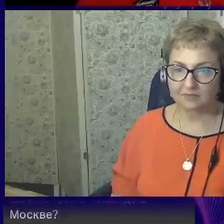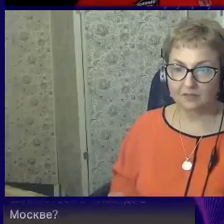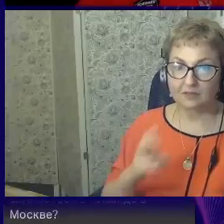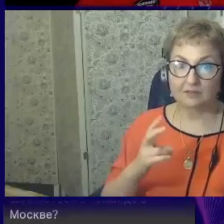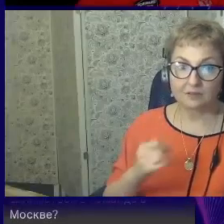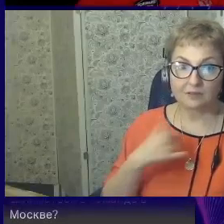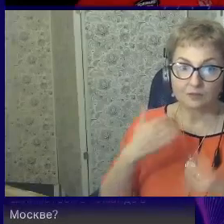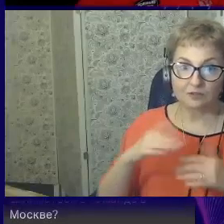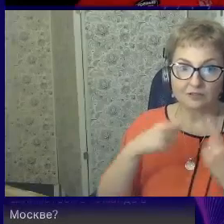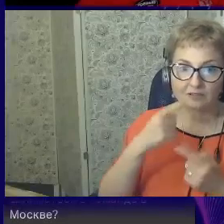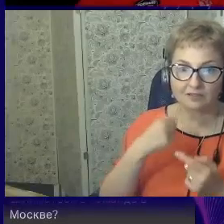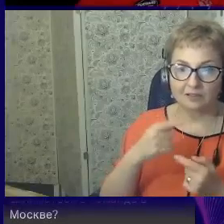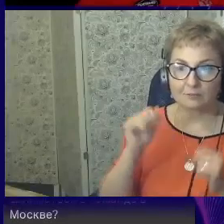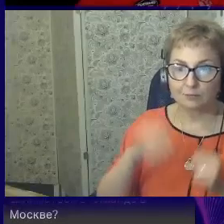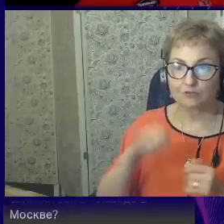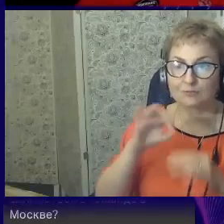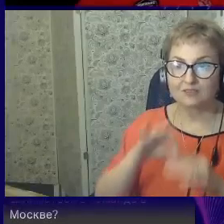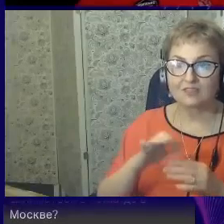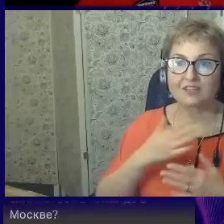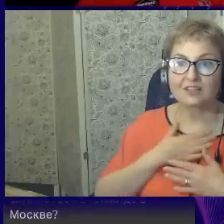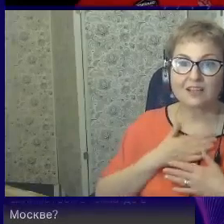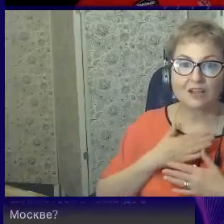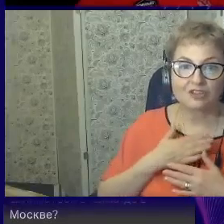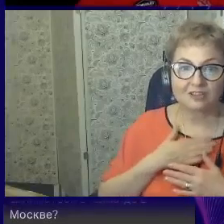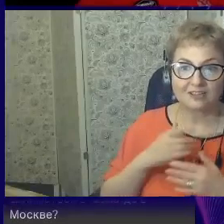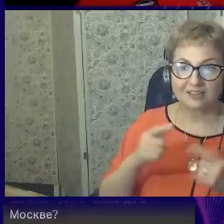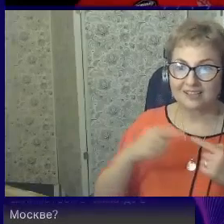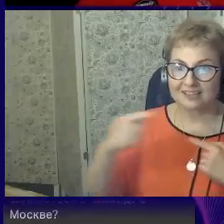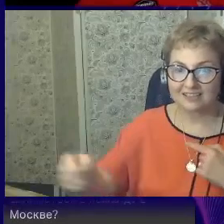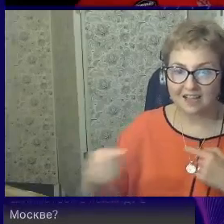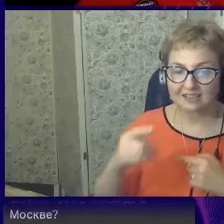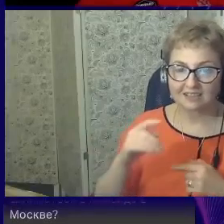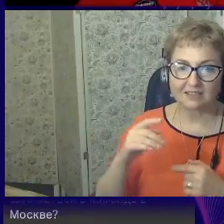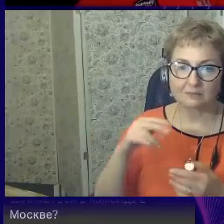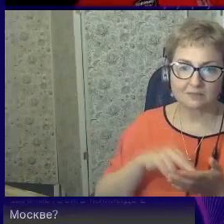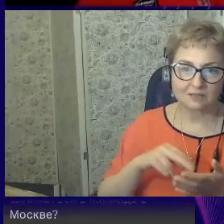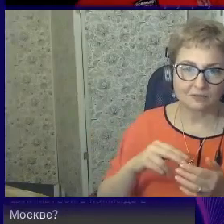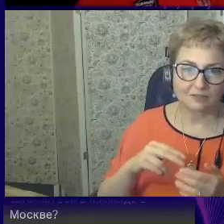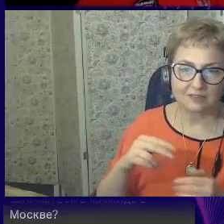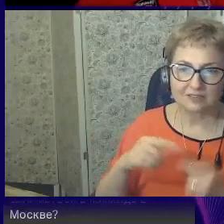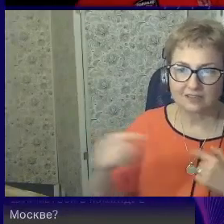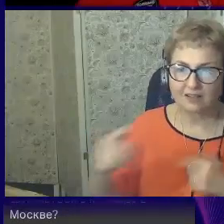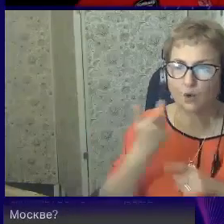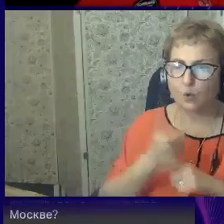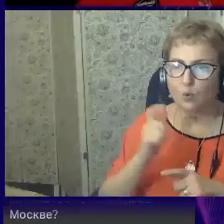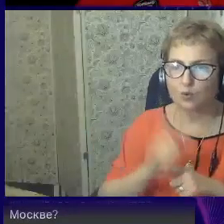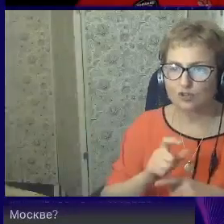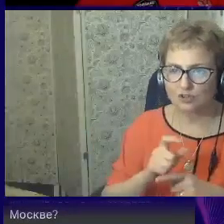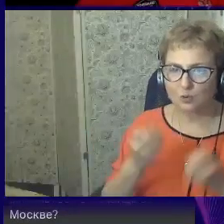Ну, как я говорю, мы можем проводить наши дистанции или постановку дистанции в